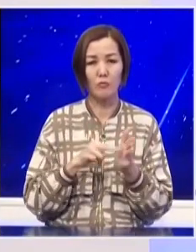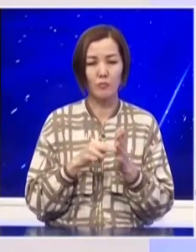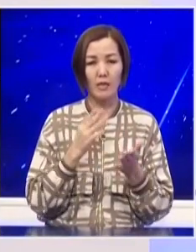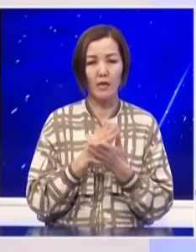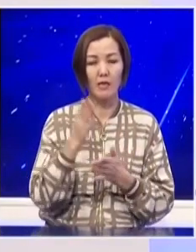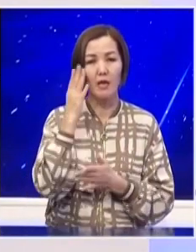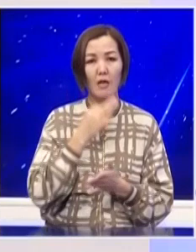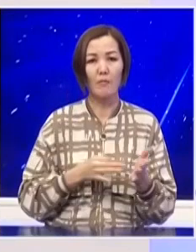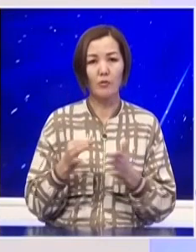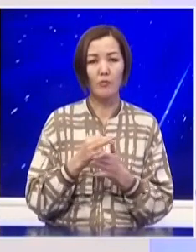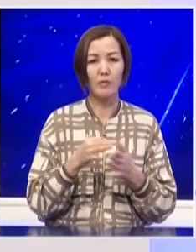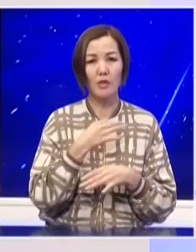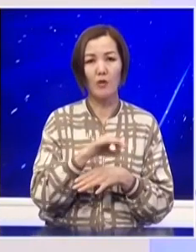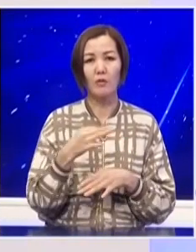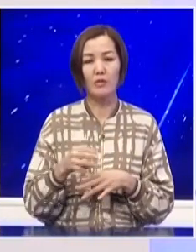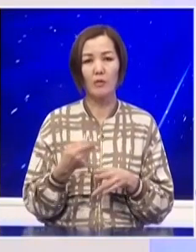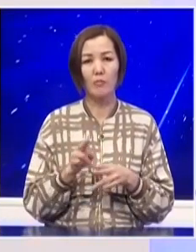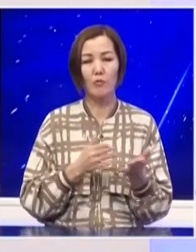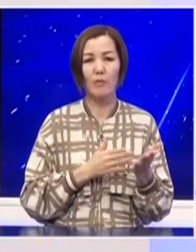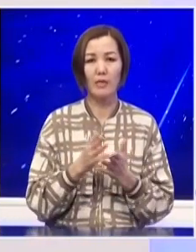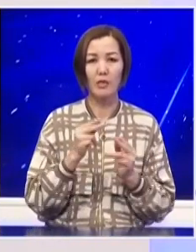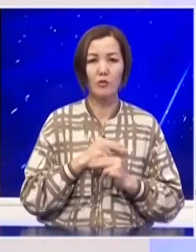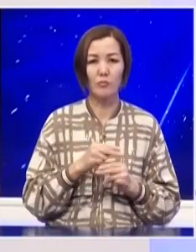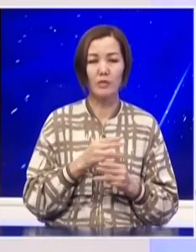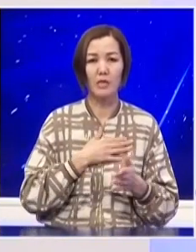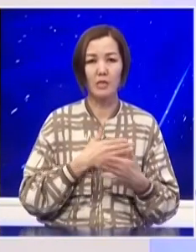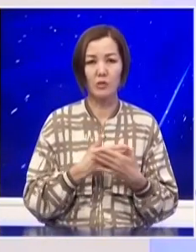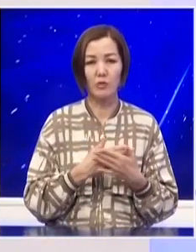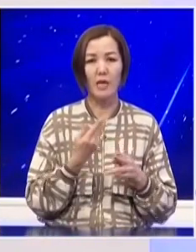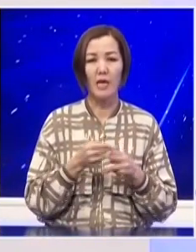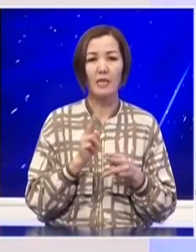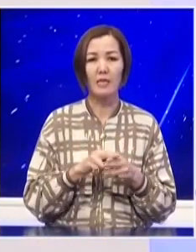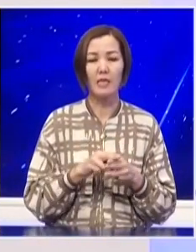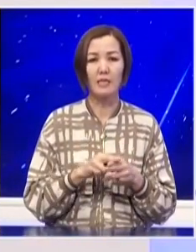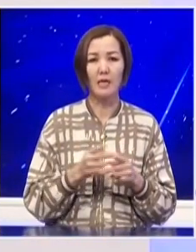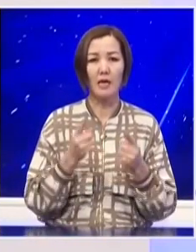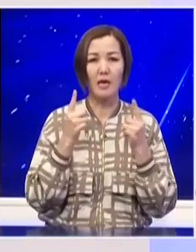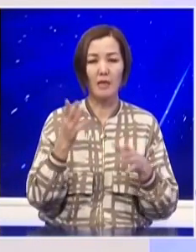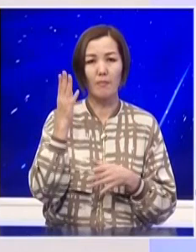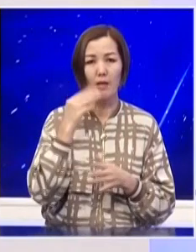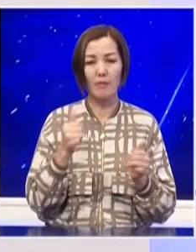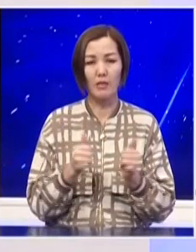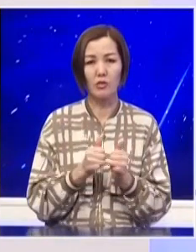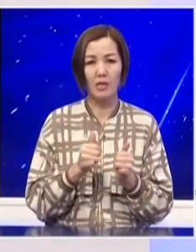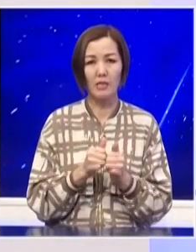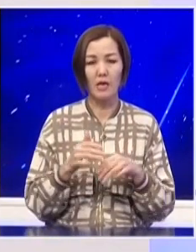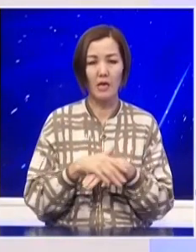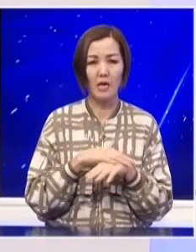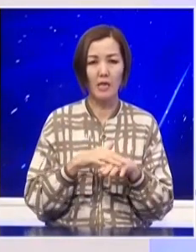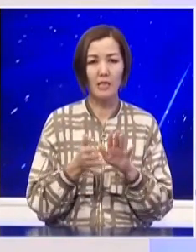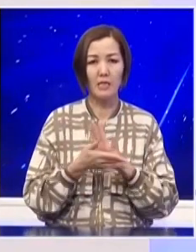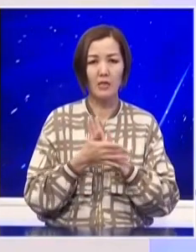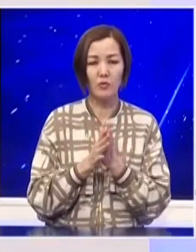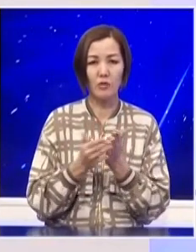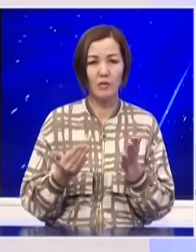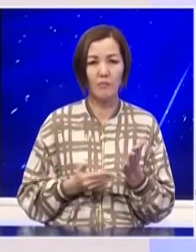деп жоспарланған. Алматы облысының аудандарында да бұл бағыттағы жұмыстар қызу. Әсіресе, алып мегаполис іргесіндегі халық тығыз орналасқан